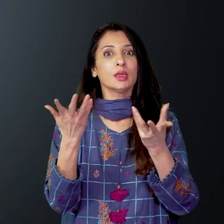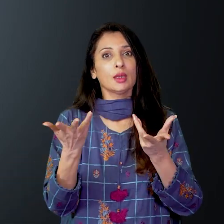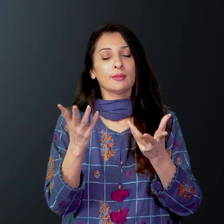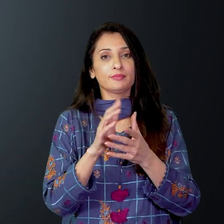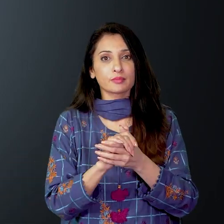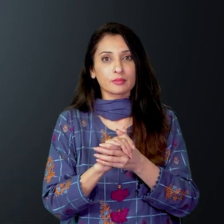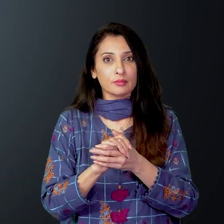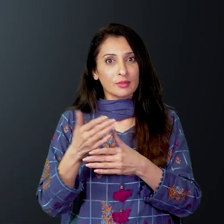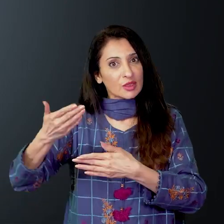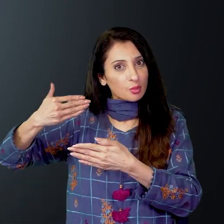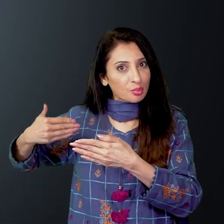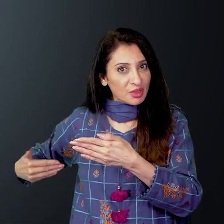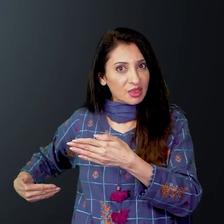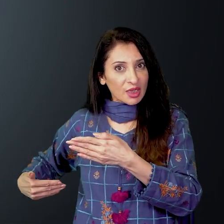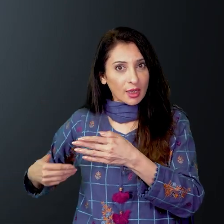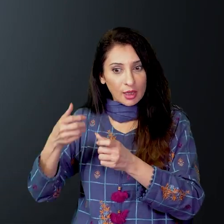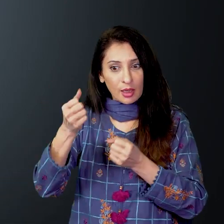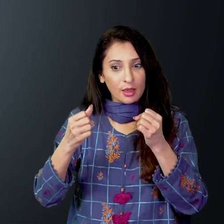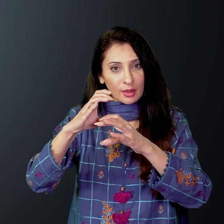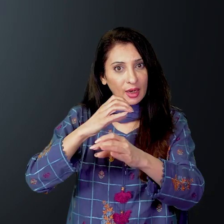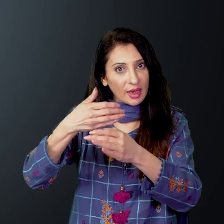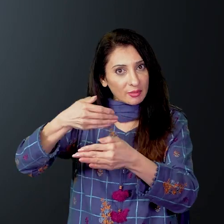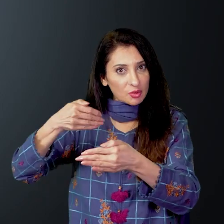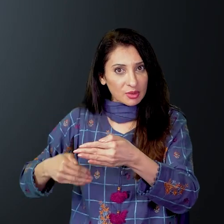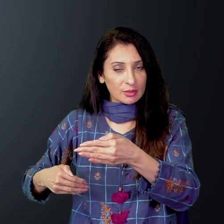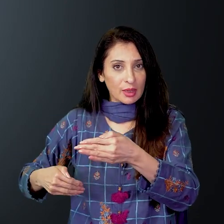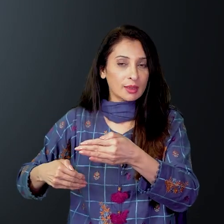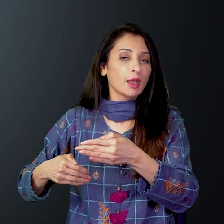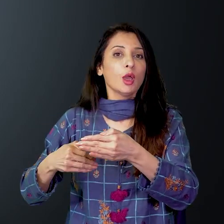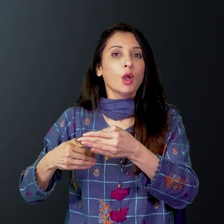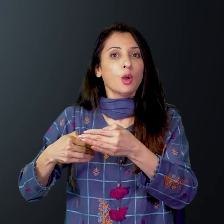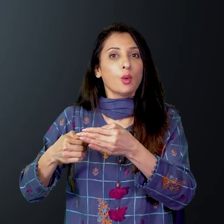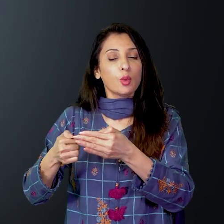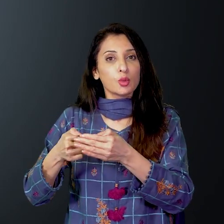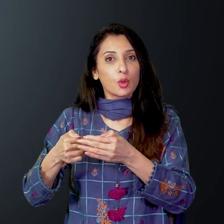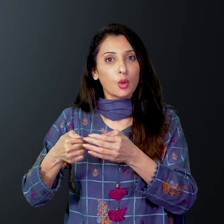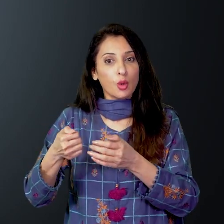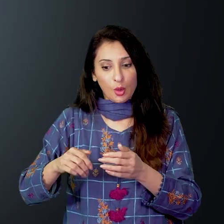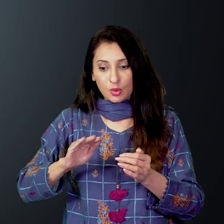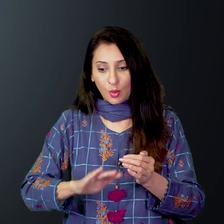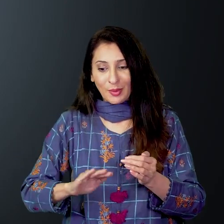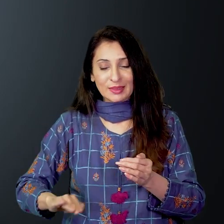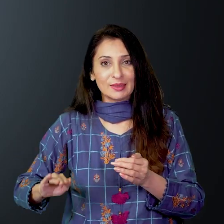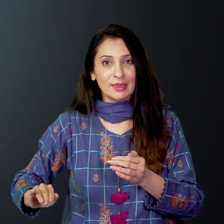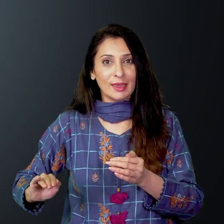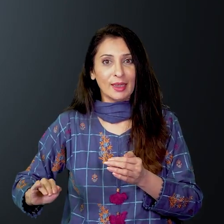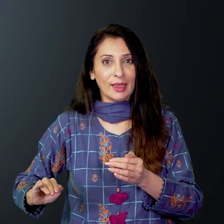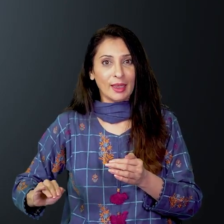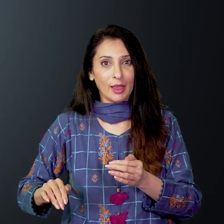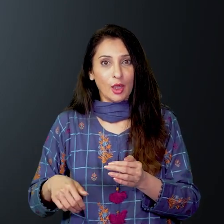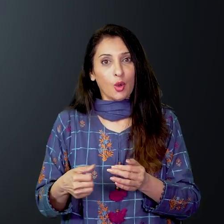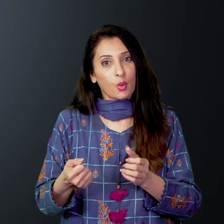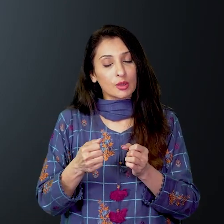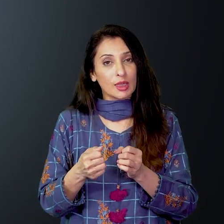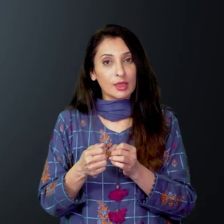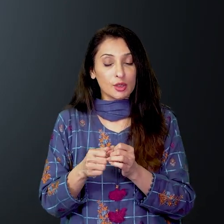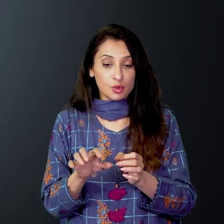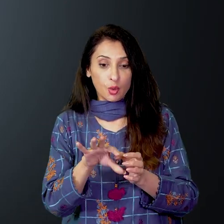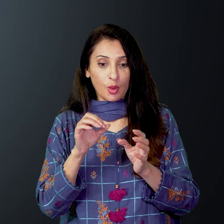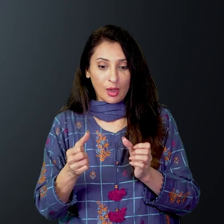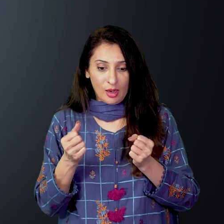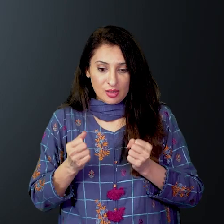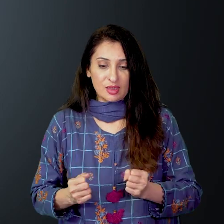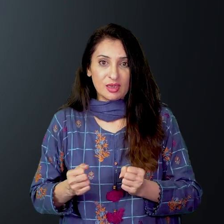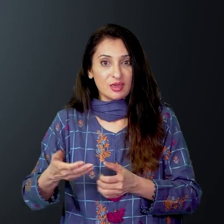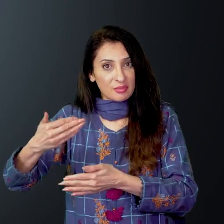बेल्ट्स लगाएं, बल्कि पिछली सीट पे बैठे हुए लोग, इवन बच्चे, उनको कार सीट्स में डालें। 5 साल तक के बच्चों को कार सीट्स में, उसके बाद